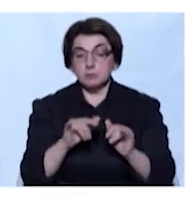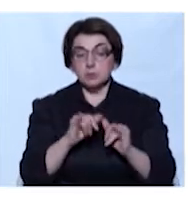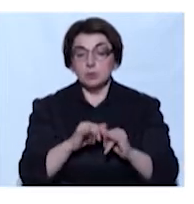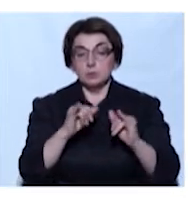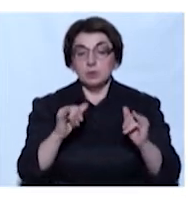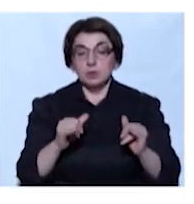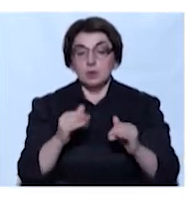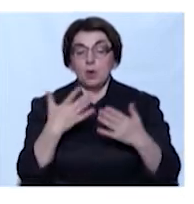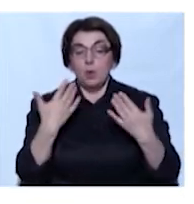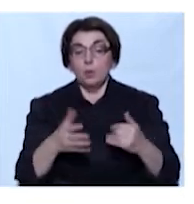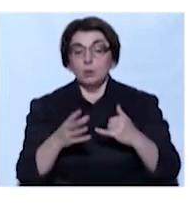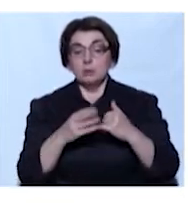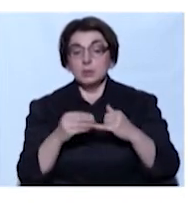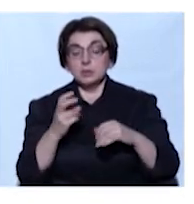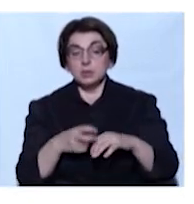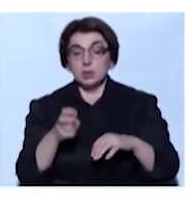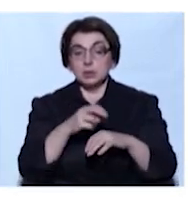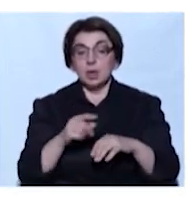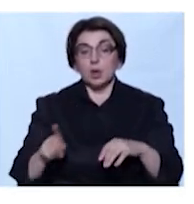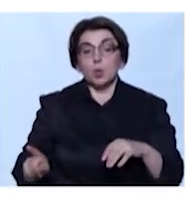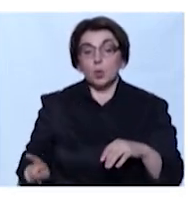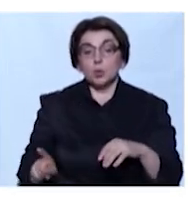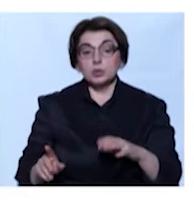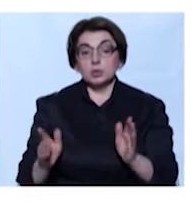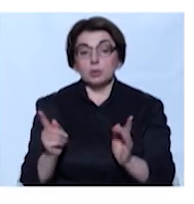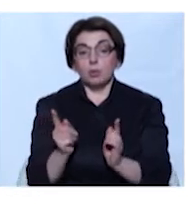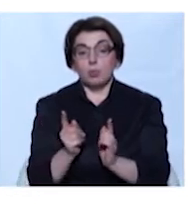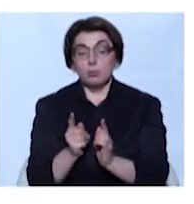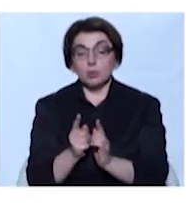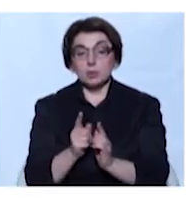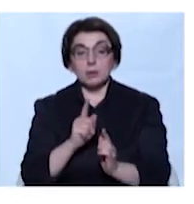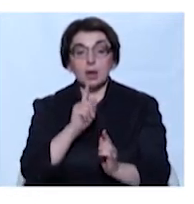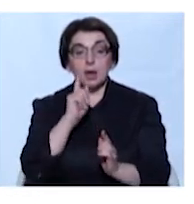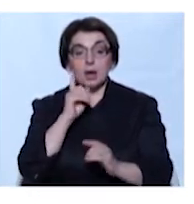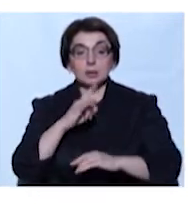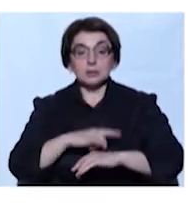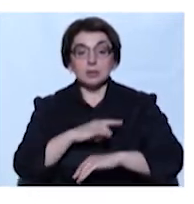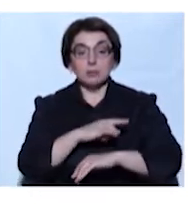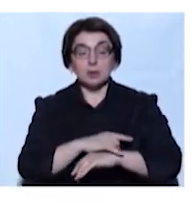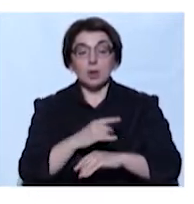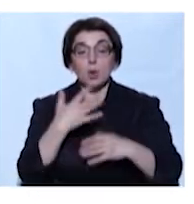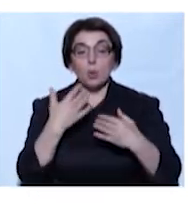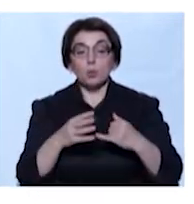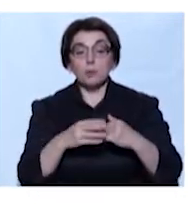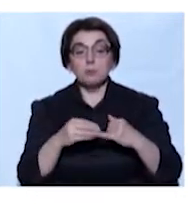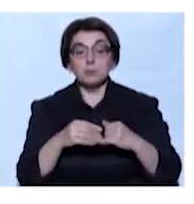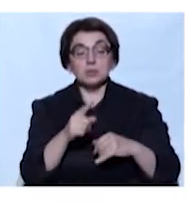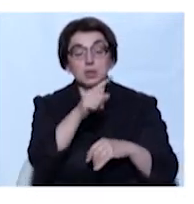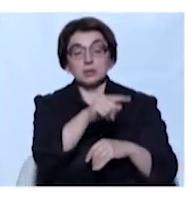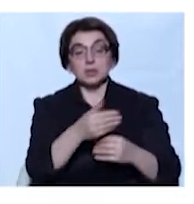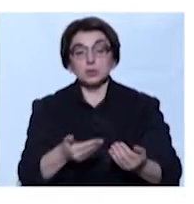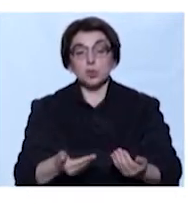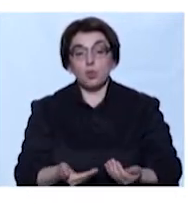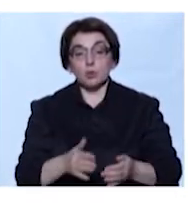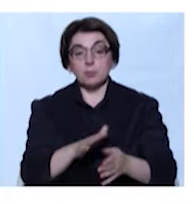ადის ხმელეთზე, კუდი უმოკლდება თანდათან ახალგაზრდა ბაყაყს და ის ხმელეთზე აგრძელებს არსებობას